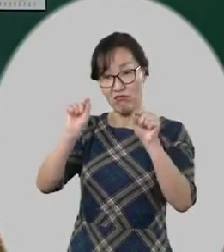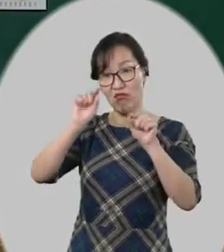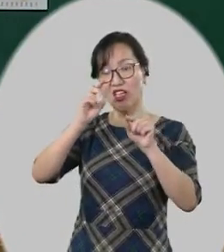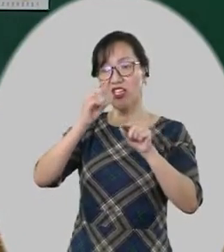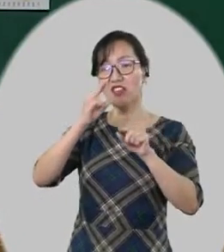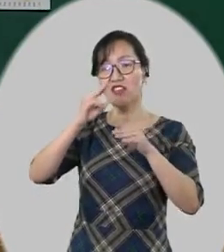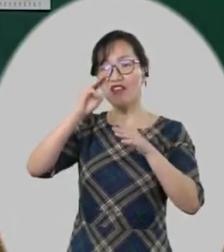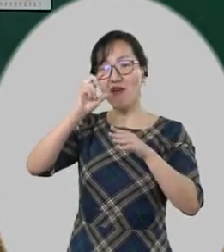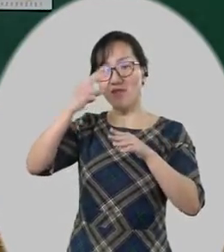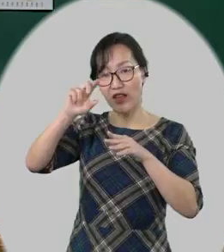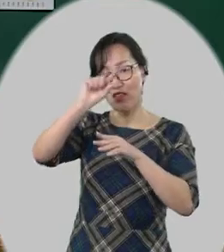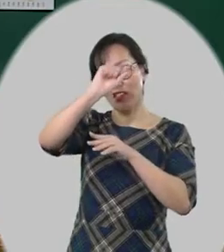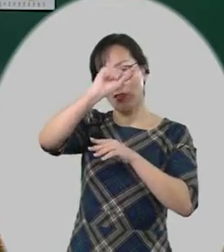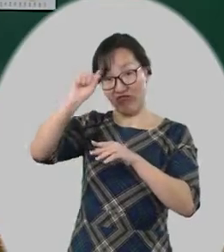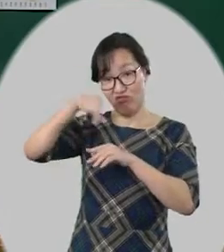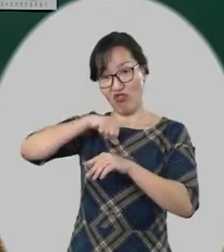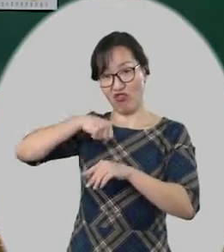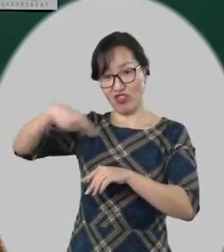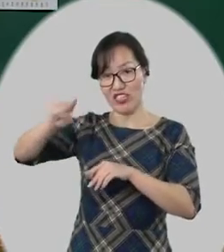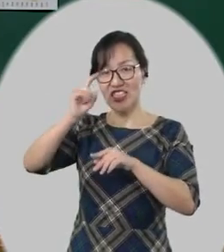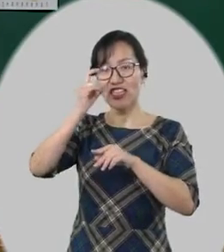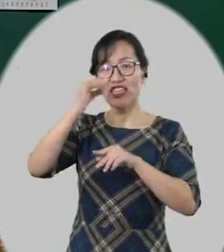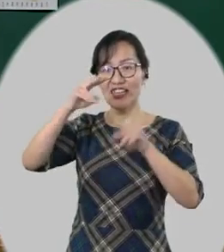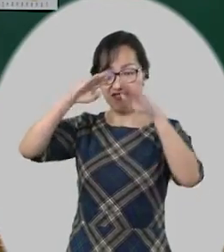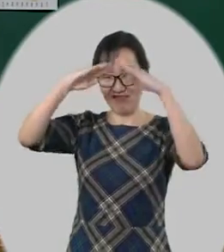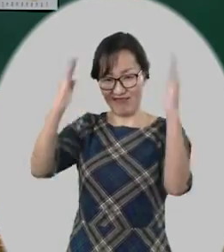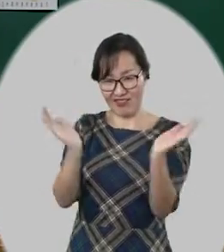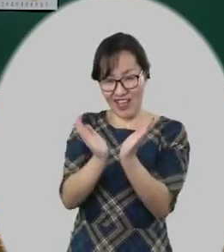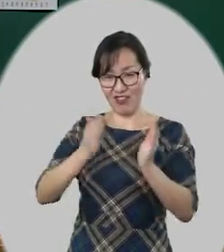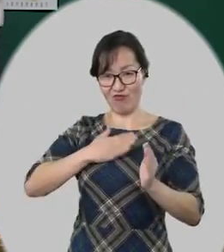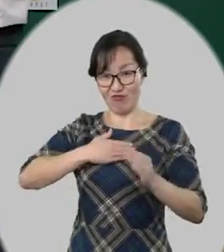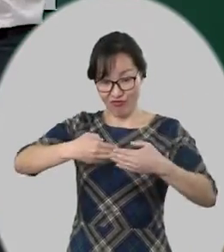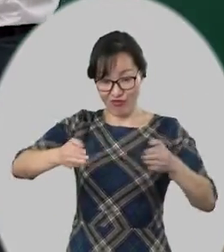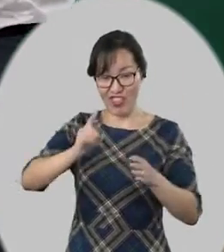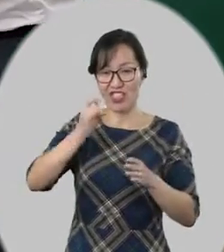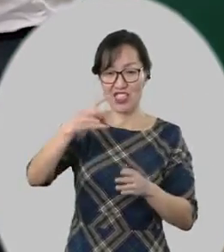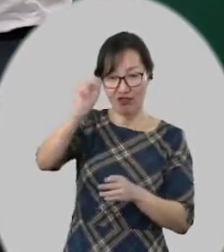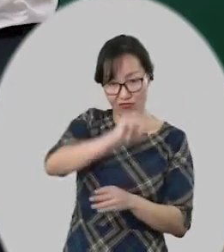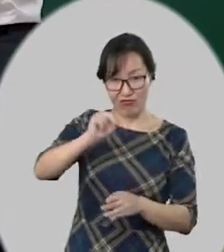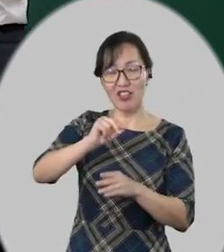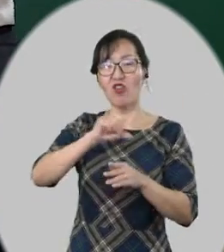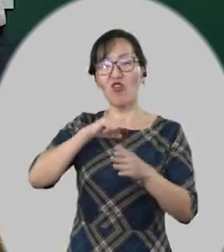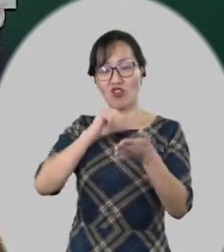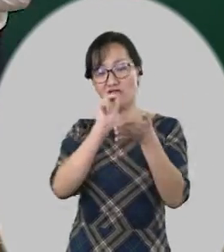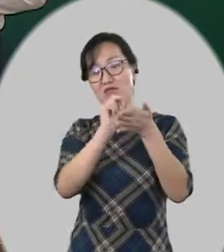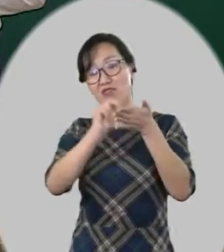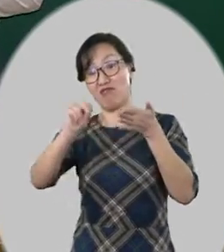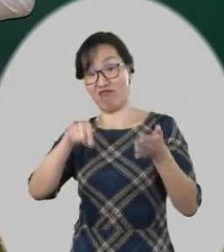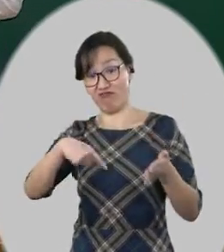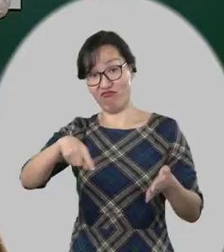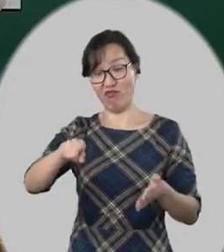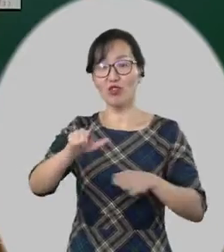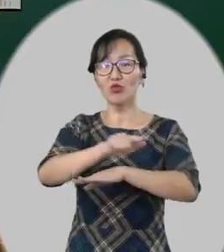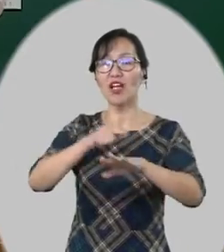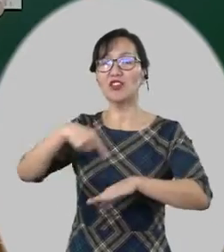болгон хоорондоо хилтэй юм байна. Тэр нь газрын зураг дээр тусгай тэмдэглэгээр тэмдэглэгдсэн байдгийн байна гэдэг ойлголтыг